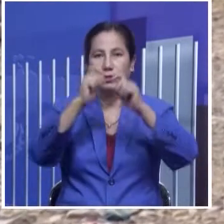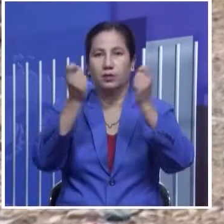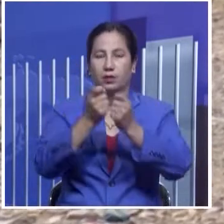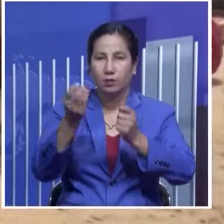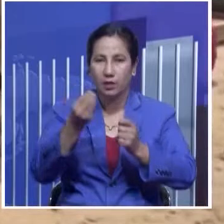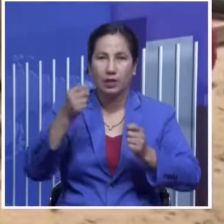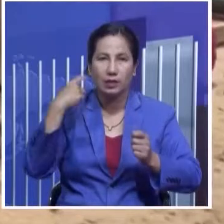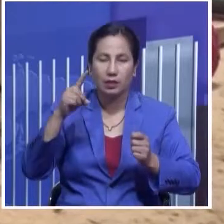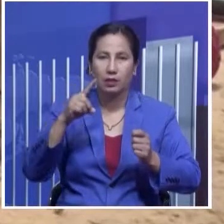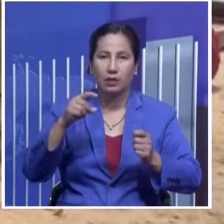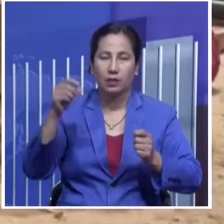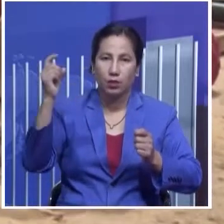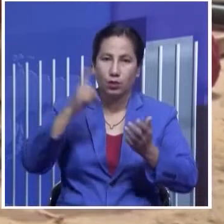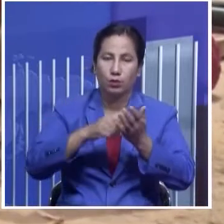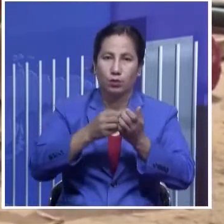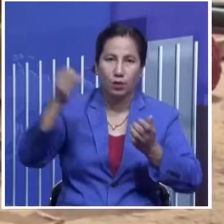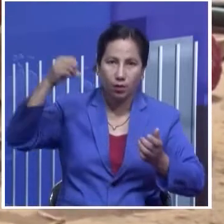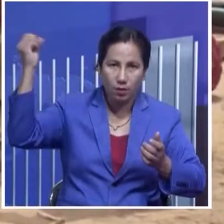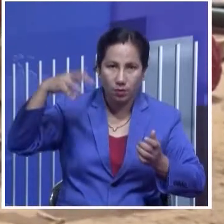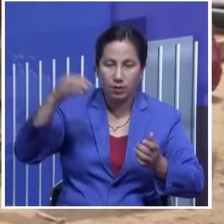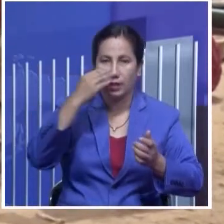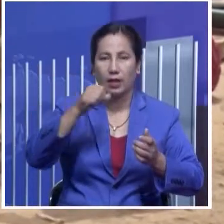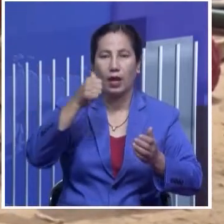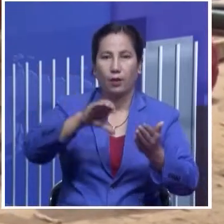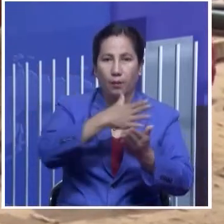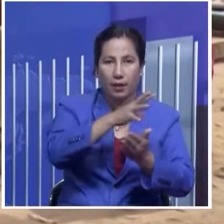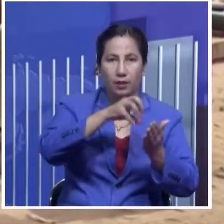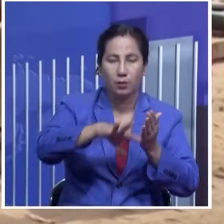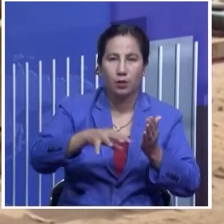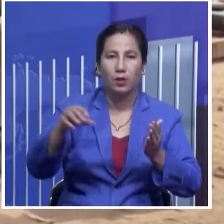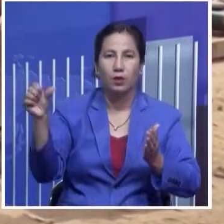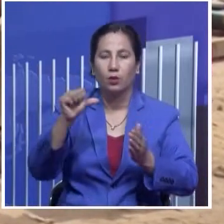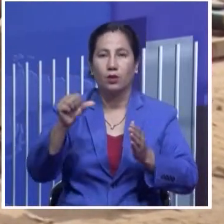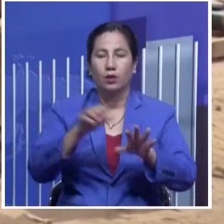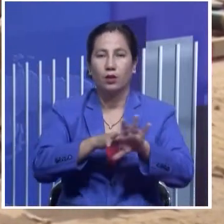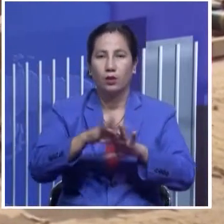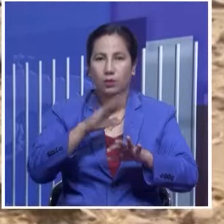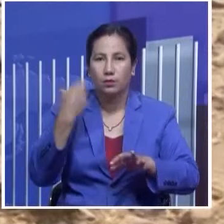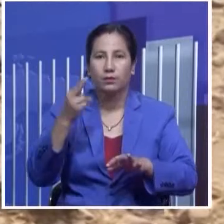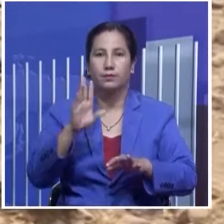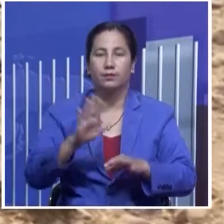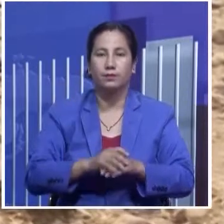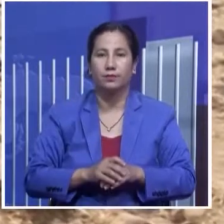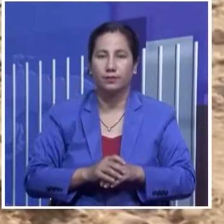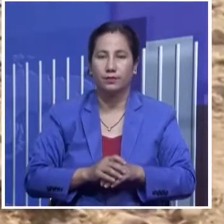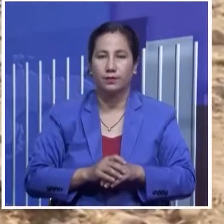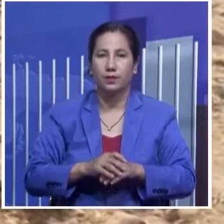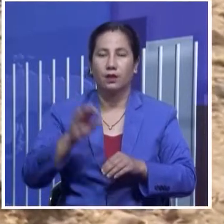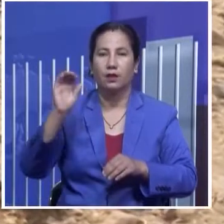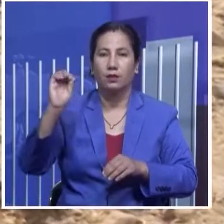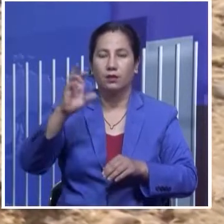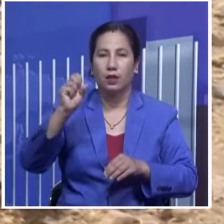केही दिनदेखि जारी रहेको अविरल वर्षाका कारण आएको बाढी र पहिरोबाट उनीहरूको निधन भएको बताएका छन्।